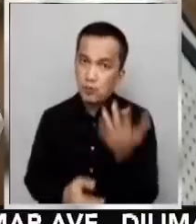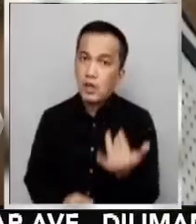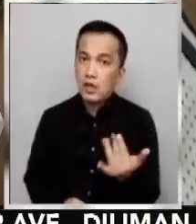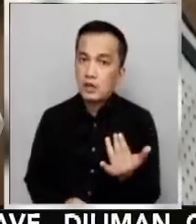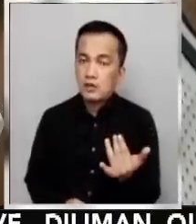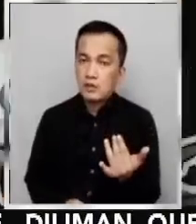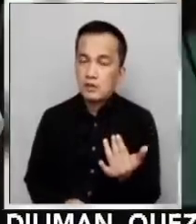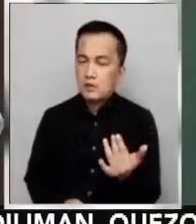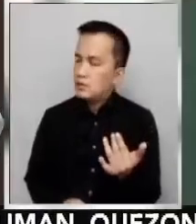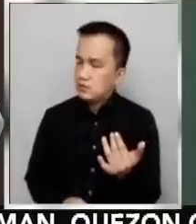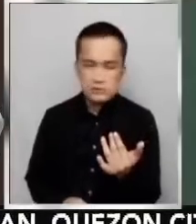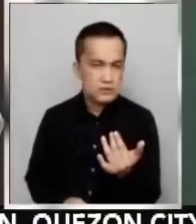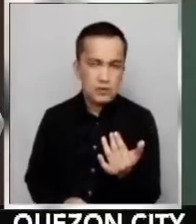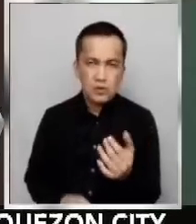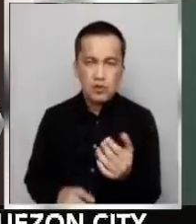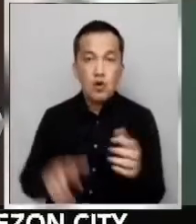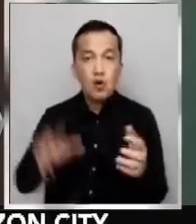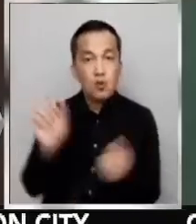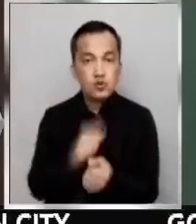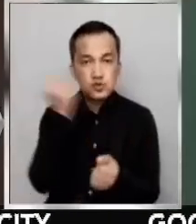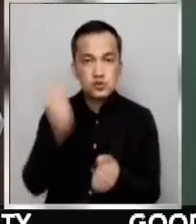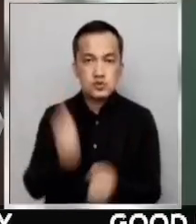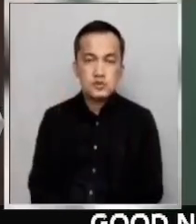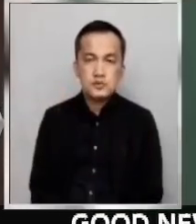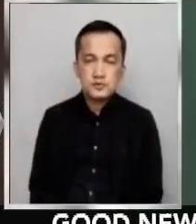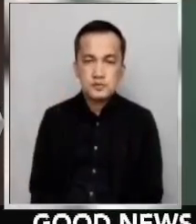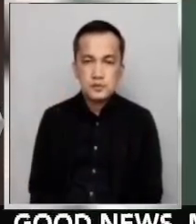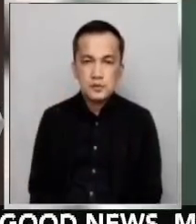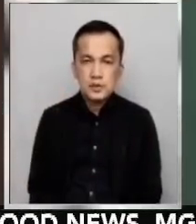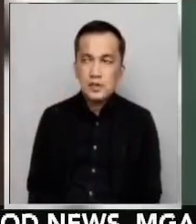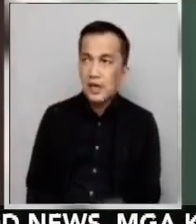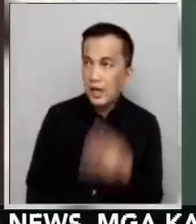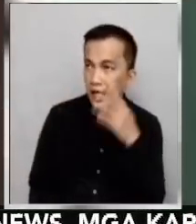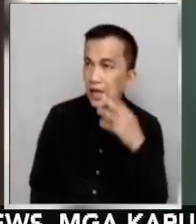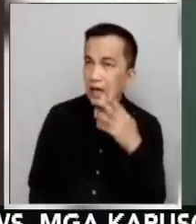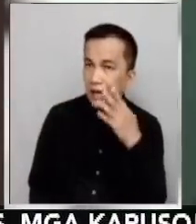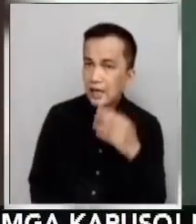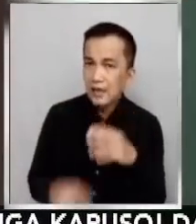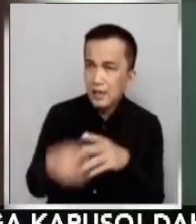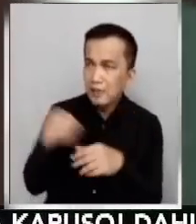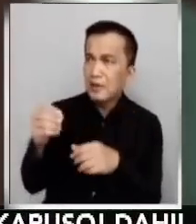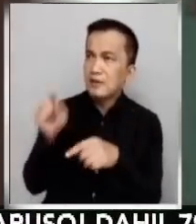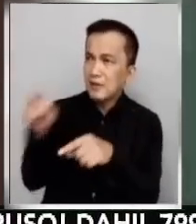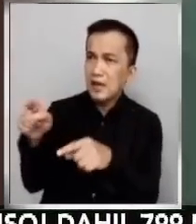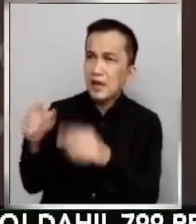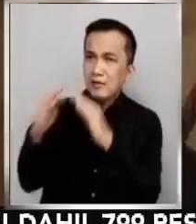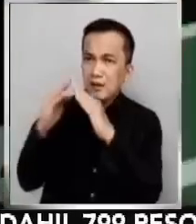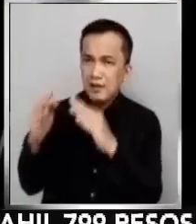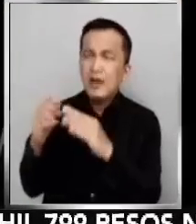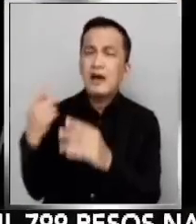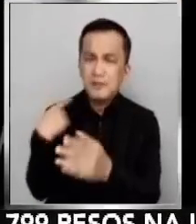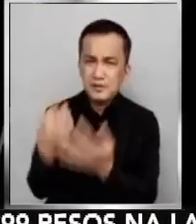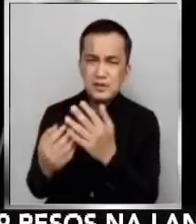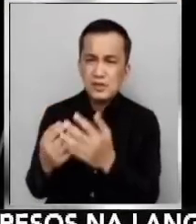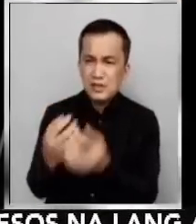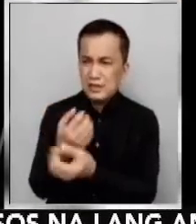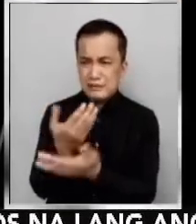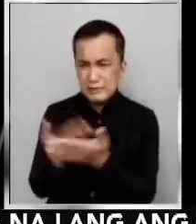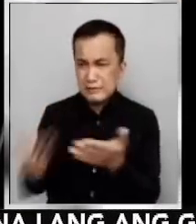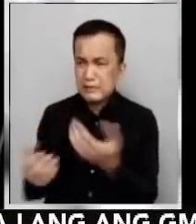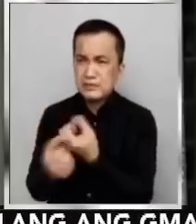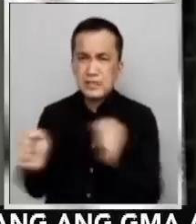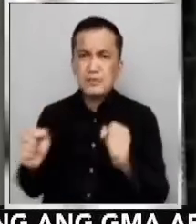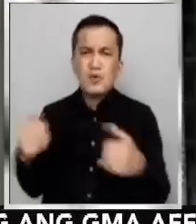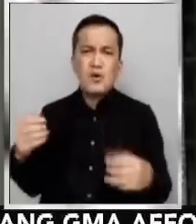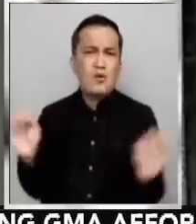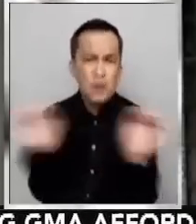talagang wala hong natira. Paglabas namin, sir, nandun na sa may bahay namin. Kaya wala kaming naisalbang gamit. Sa tala ng Bureau of Fire